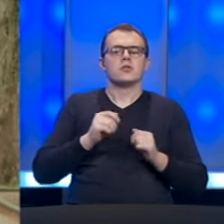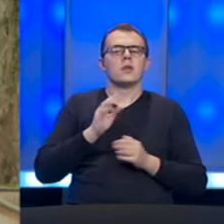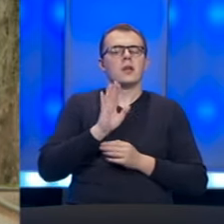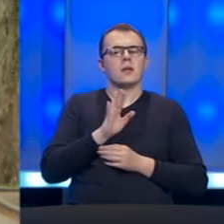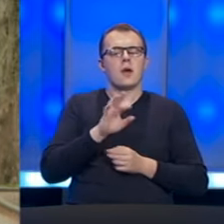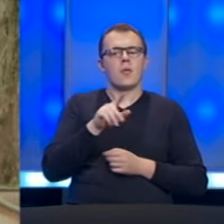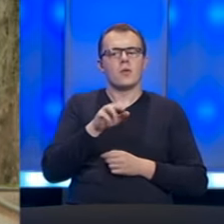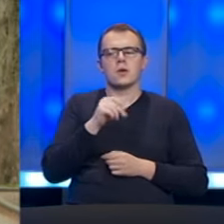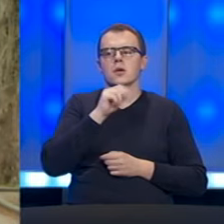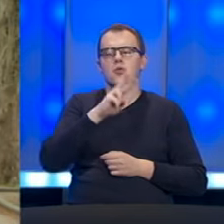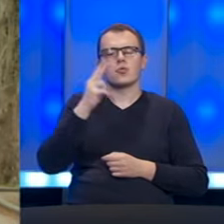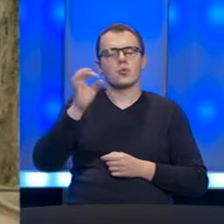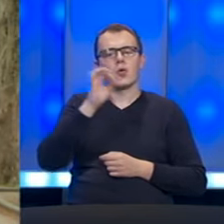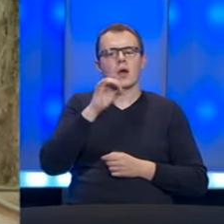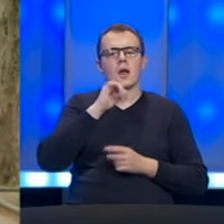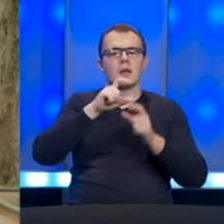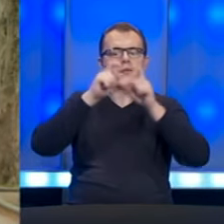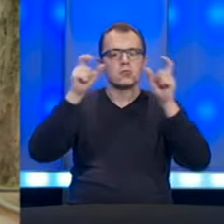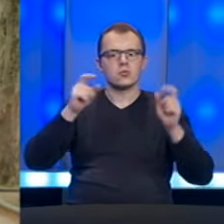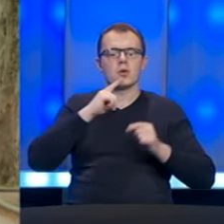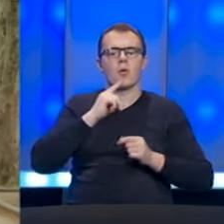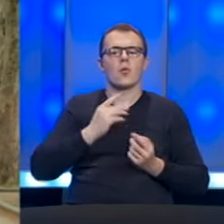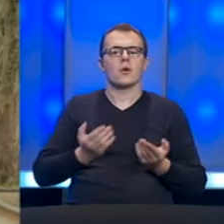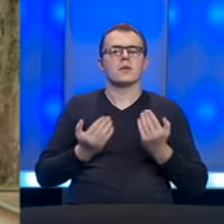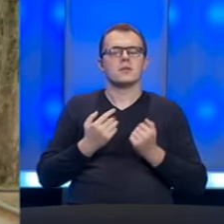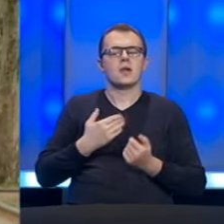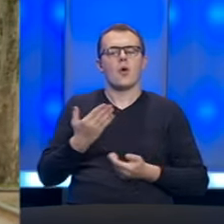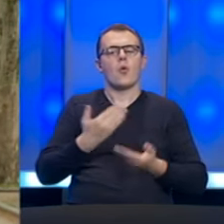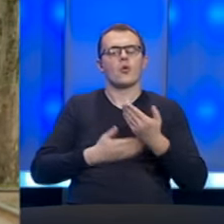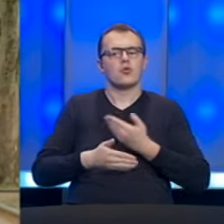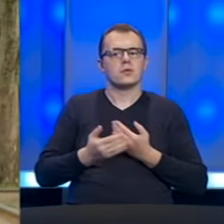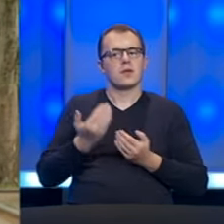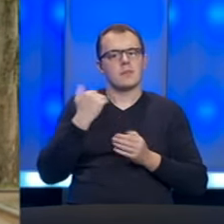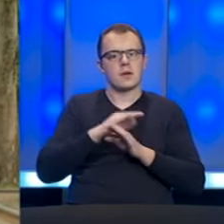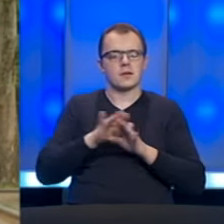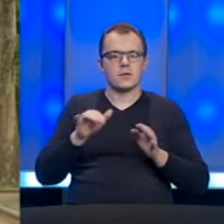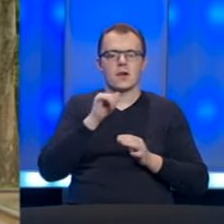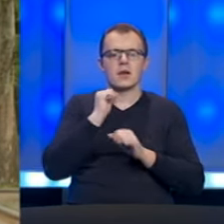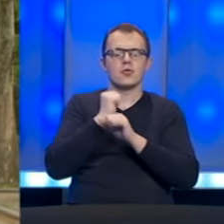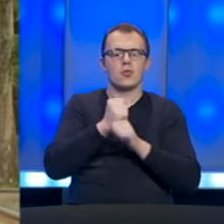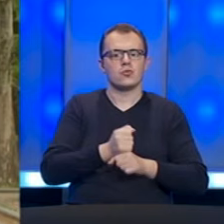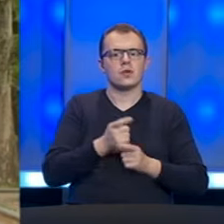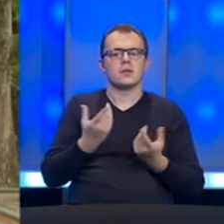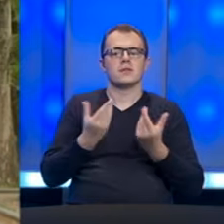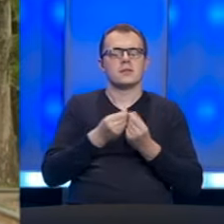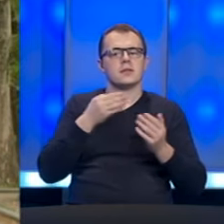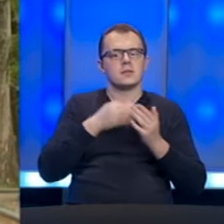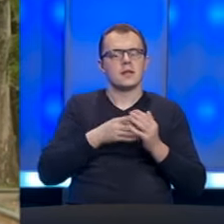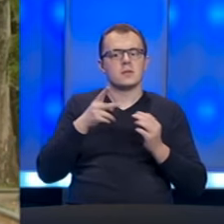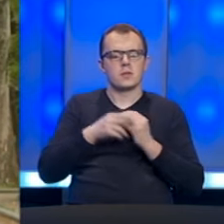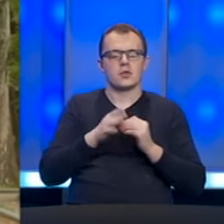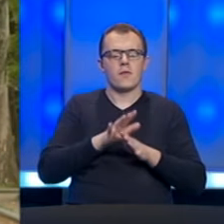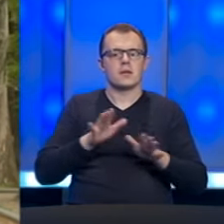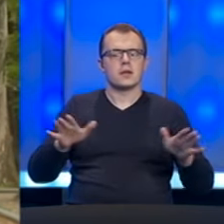i drugih organa i institucija koje se odnose prije svega i donesene su sa ciljem sprečavanja